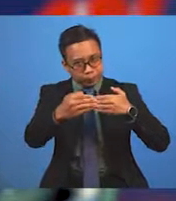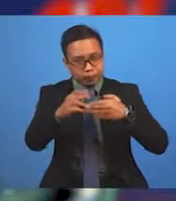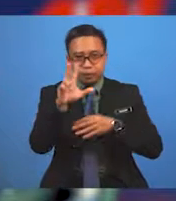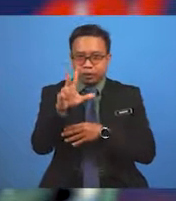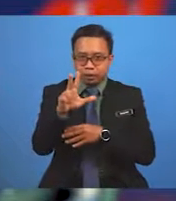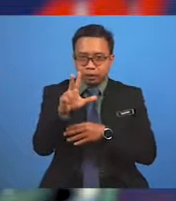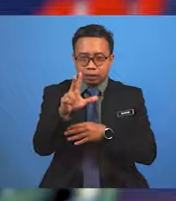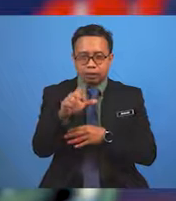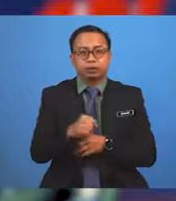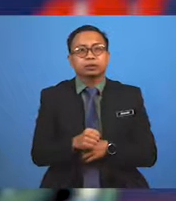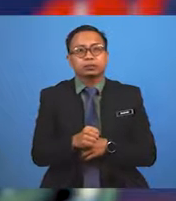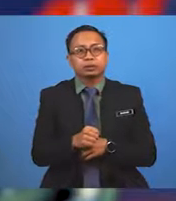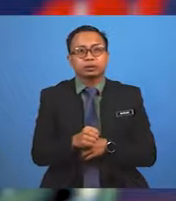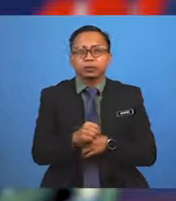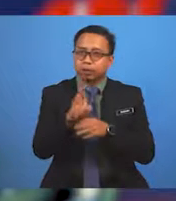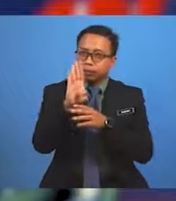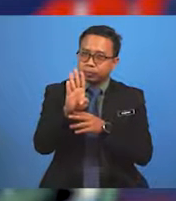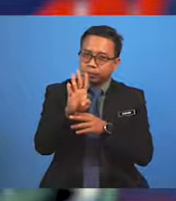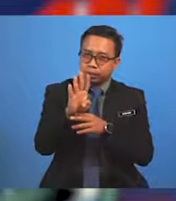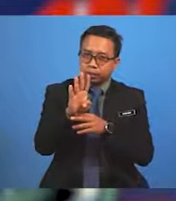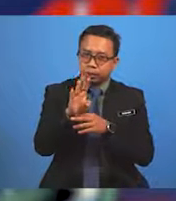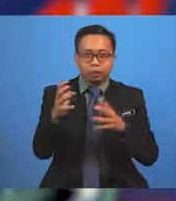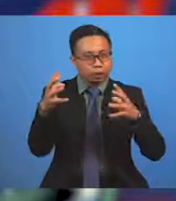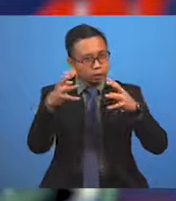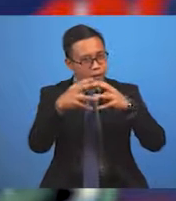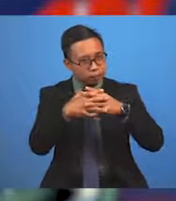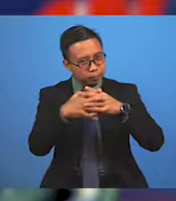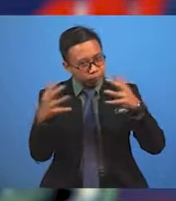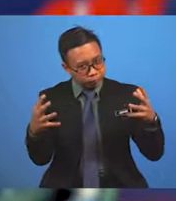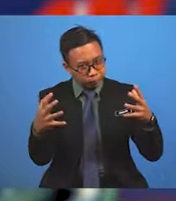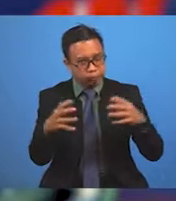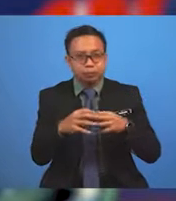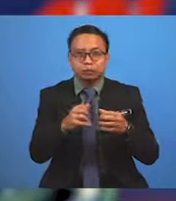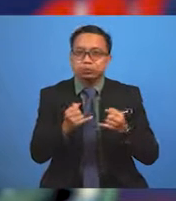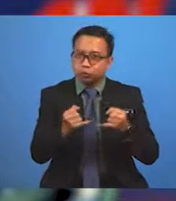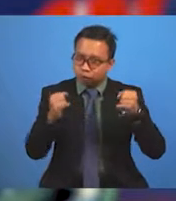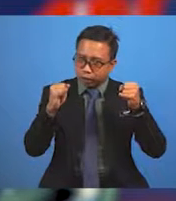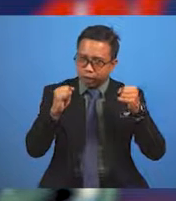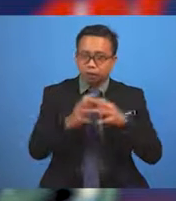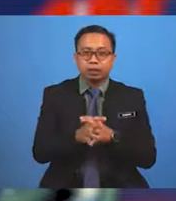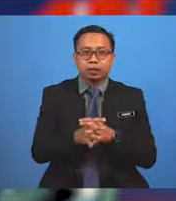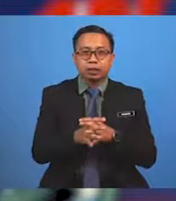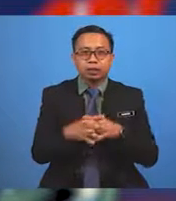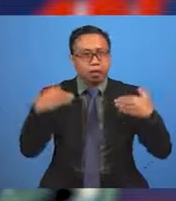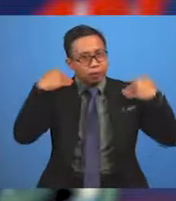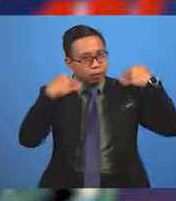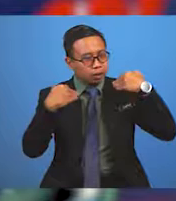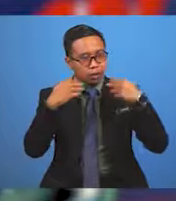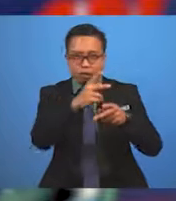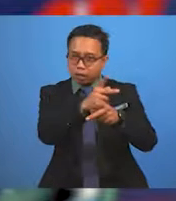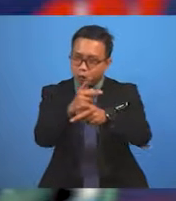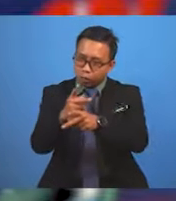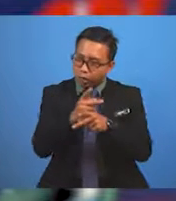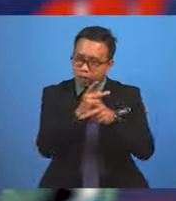Ketiga, penapis. Keempat, perangkap atau jerat. Kelima, binatang pengawal.